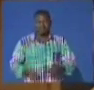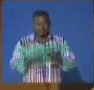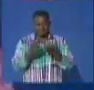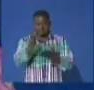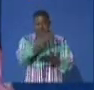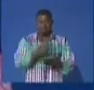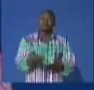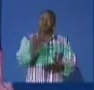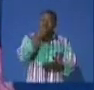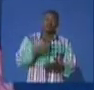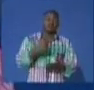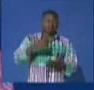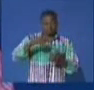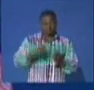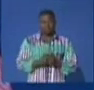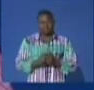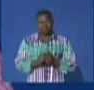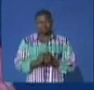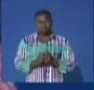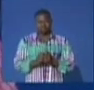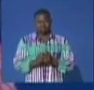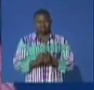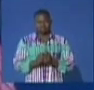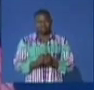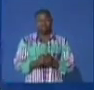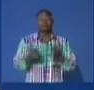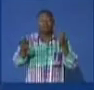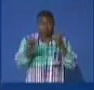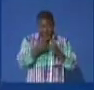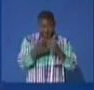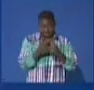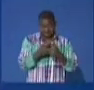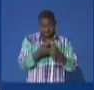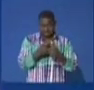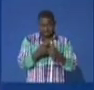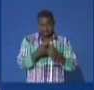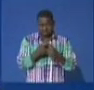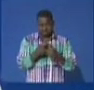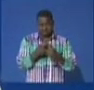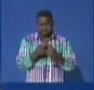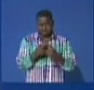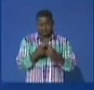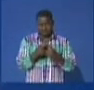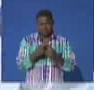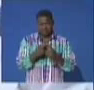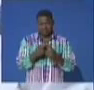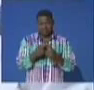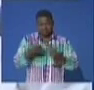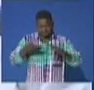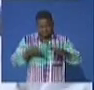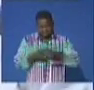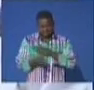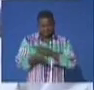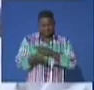faux titres. Il y a aussi le deuxième type de fraude, et c'est la fraude du point de vue documentaire